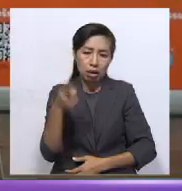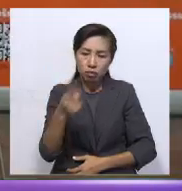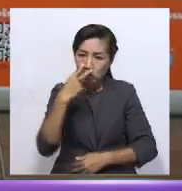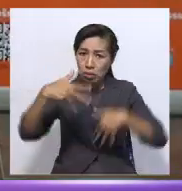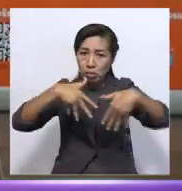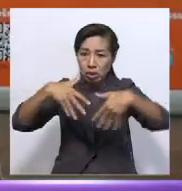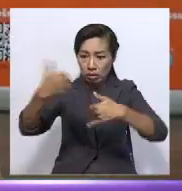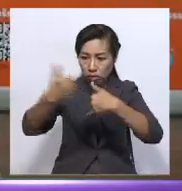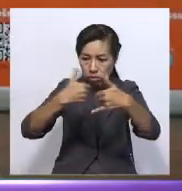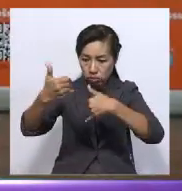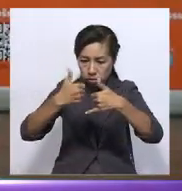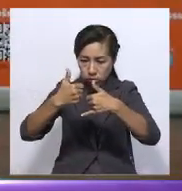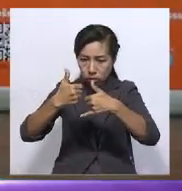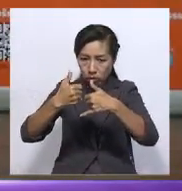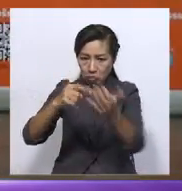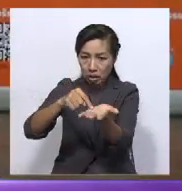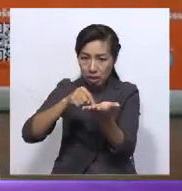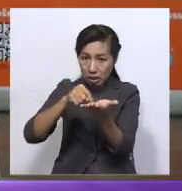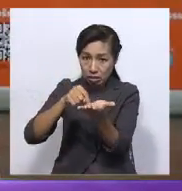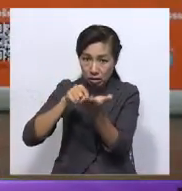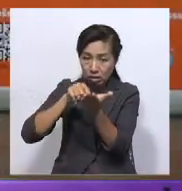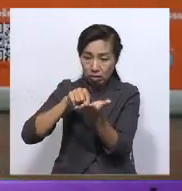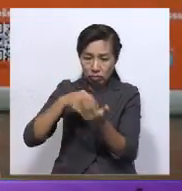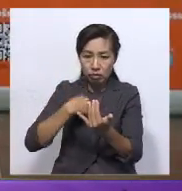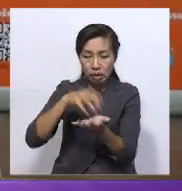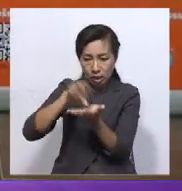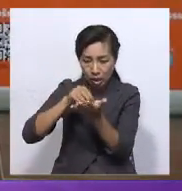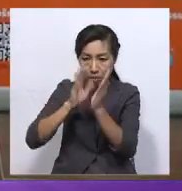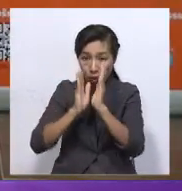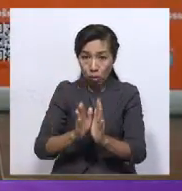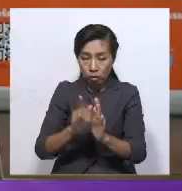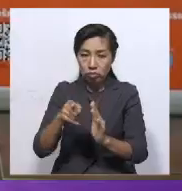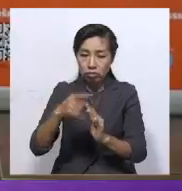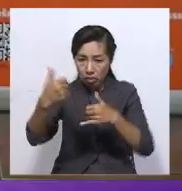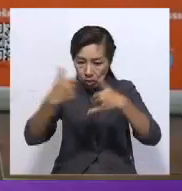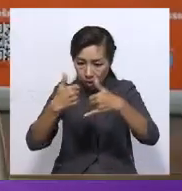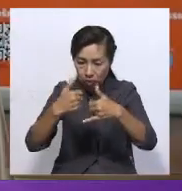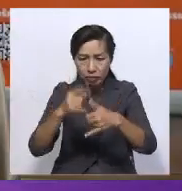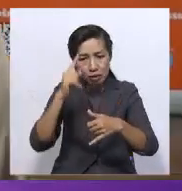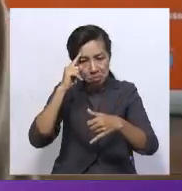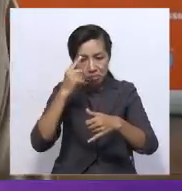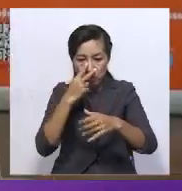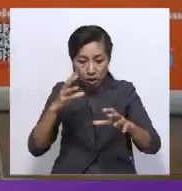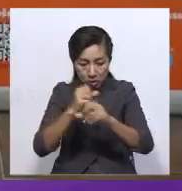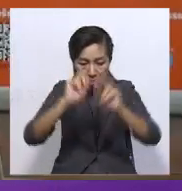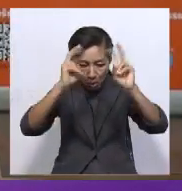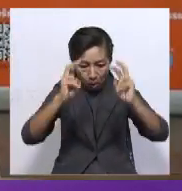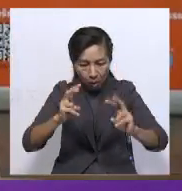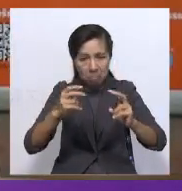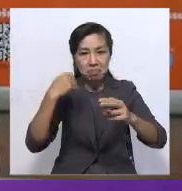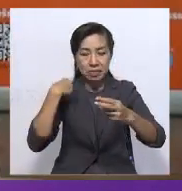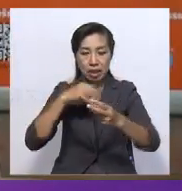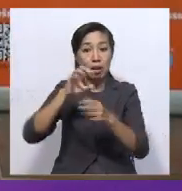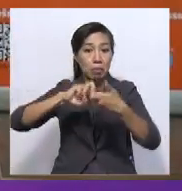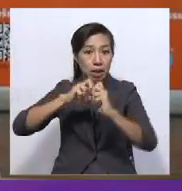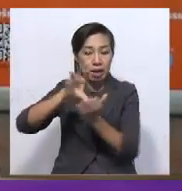นเข้ามายื่นเรื่องหรือมีข้อเสนอต่อท่านนายกรัฐมนตรีต่อรัฐบาลก็ 2-3 เรื่องใหญ่ๆนะครับเราก็จะรวบรว